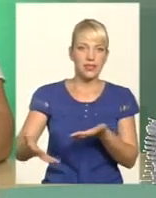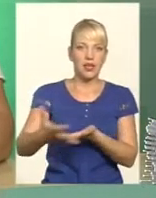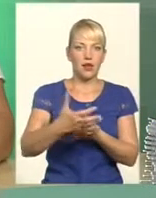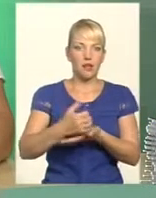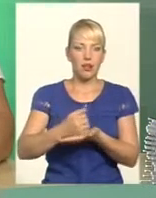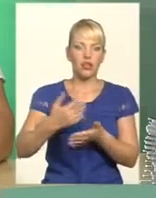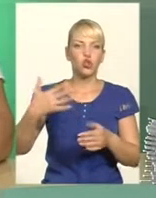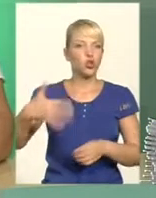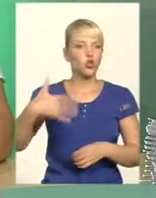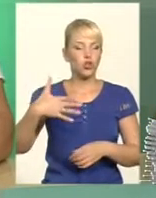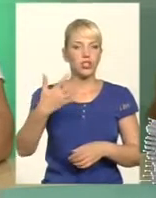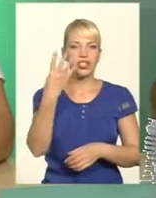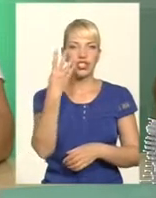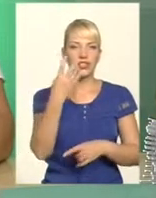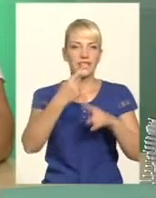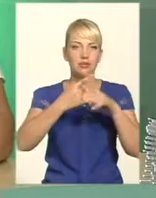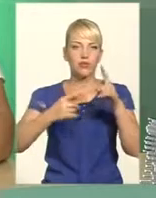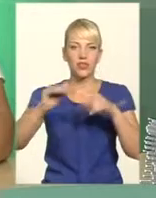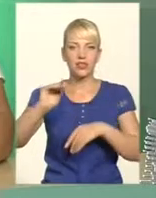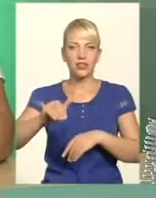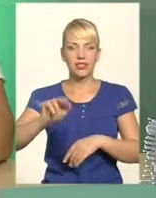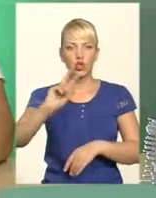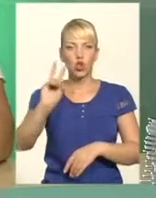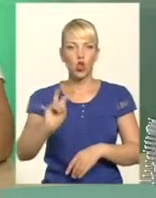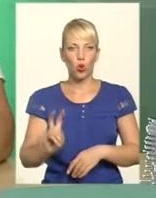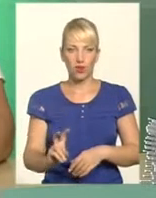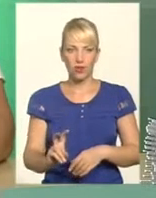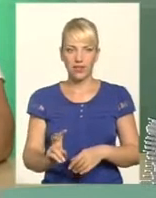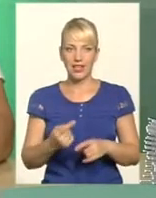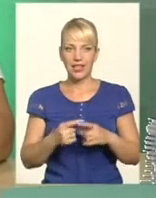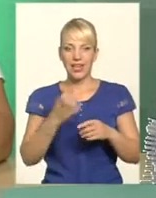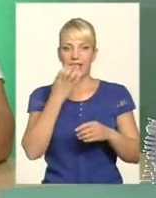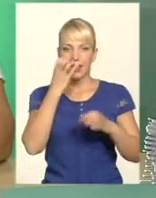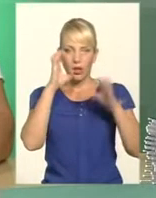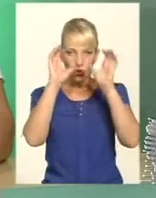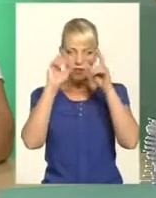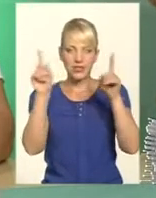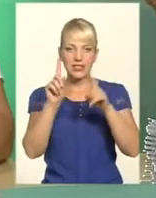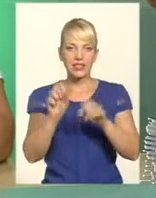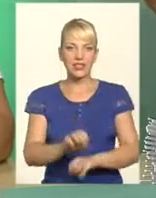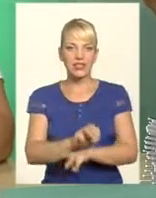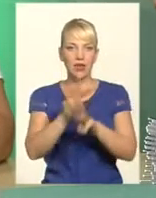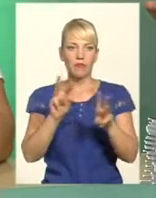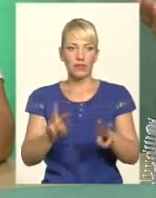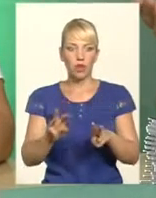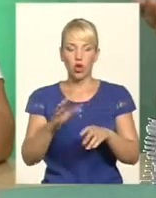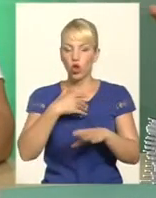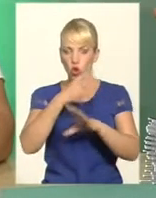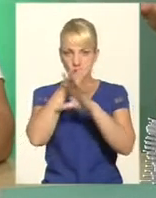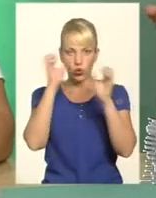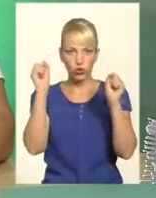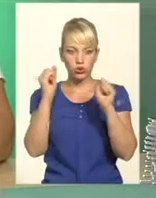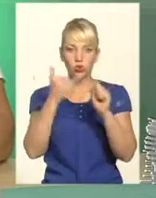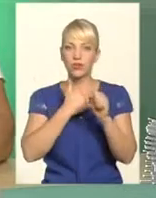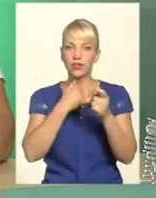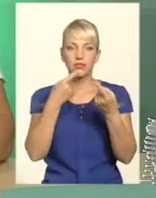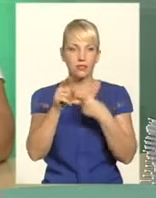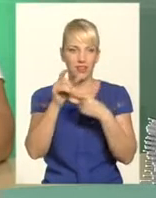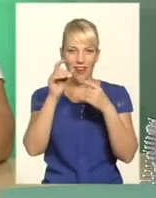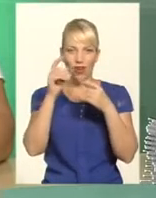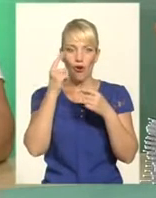4,5 тисячі доларів коштує. І оцей єдиний тепловізор, який це саме основний прибор, який забезпечує. Тому що вночі ми не маємо очей, інших очей,